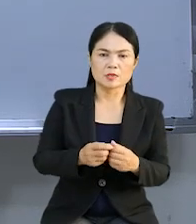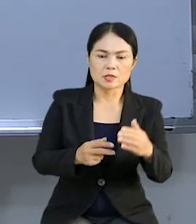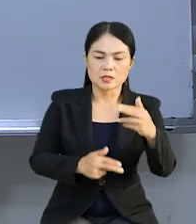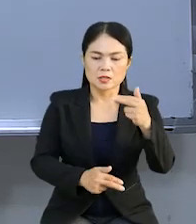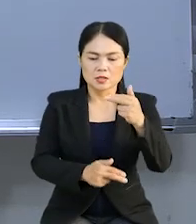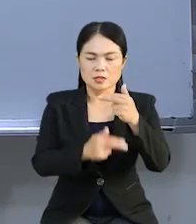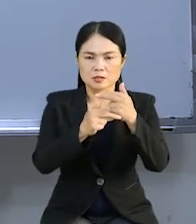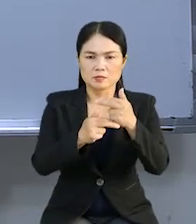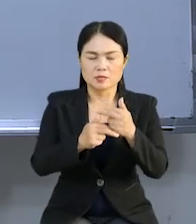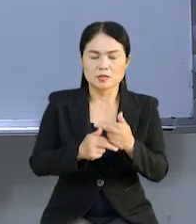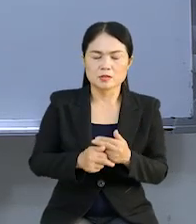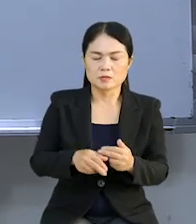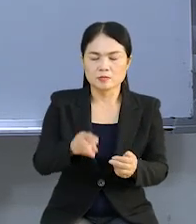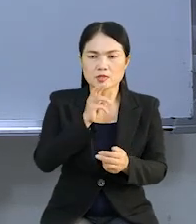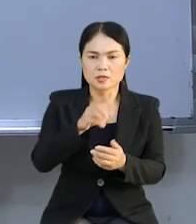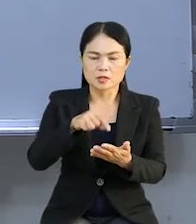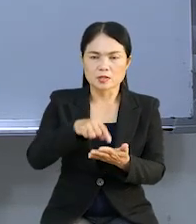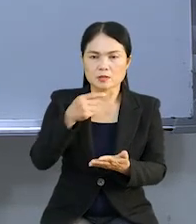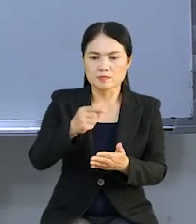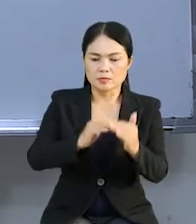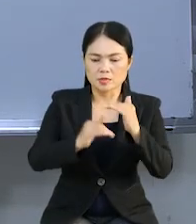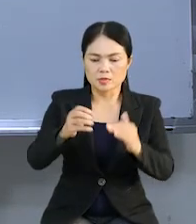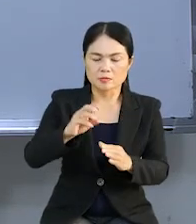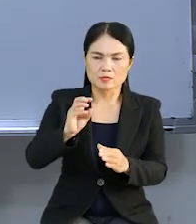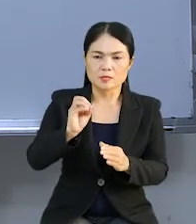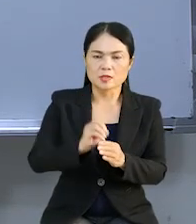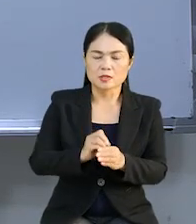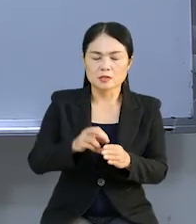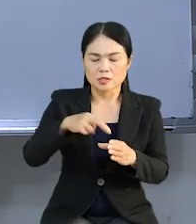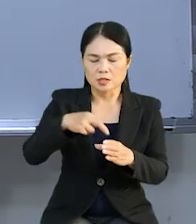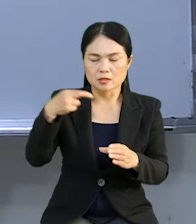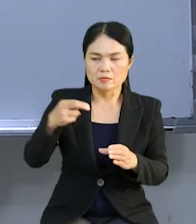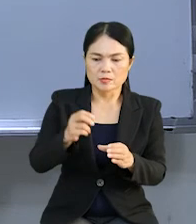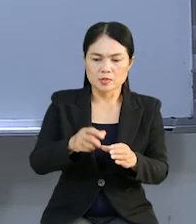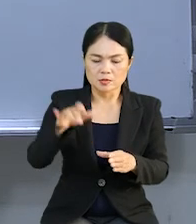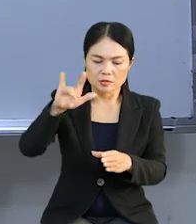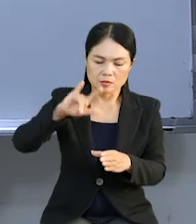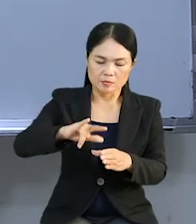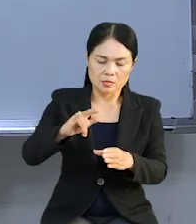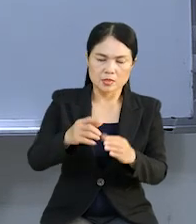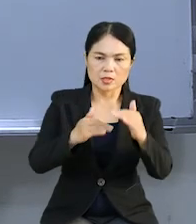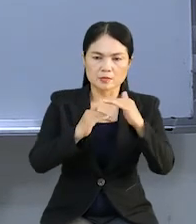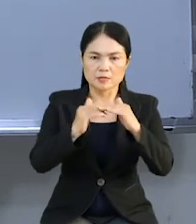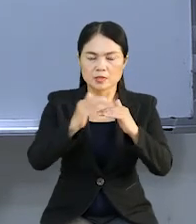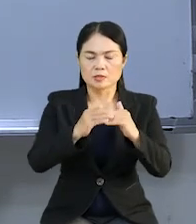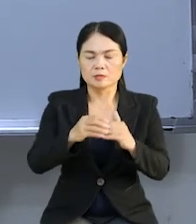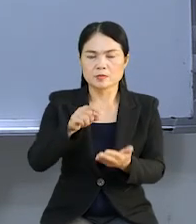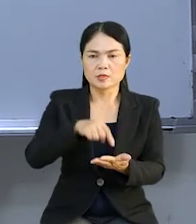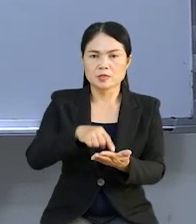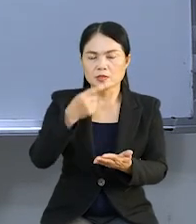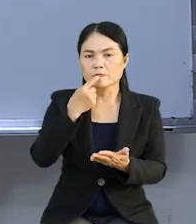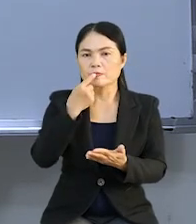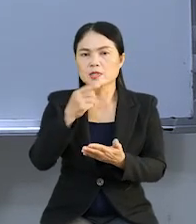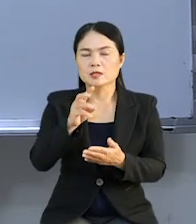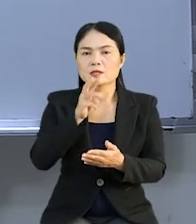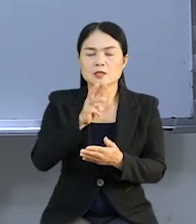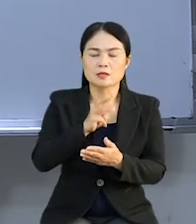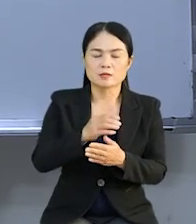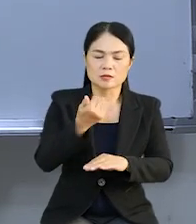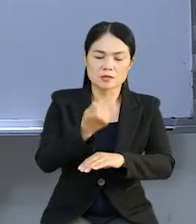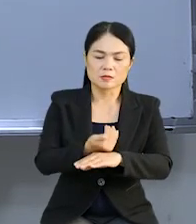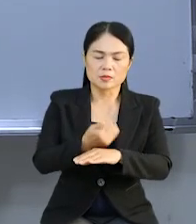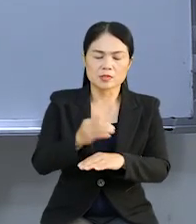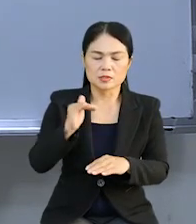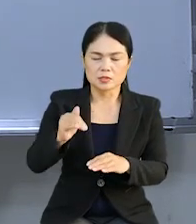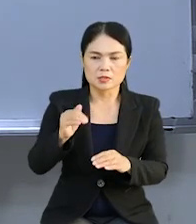ទឹកប្រៃនៅក្នុងស្រទាប់ឧស្ម័នក្នុងស្រទាប់ប្រេងកាតនិងក្នុងស្រទាប់ទឹកប្រៃគេសង្កេតឃើញមានសិលាស្